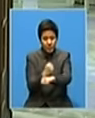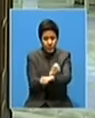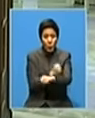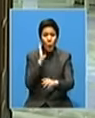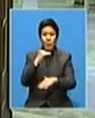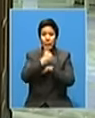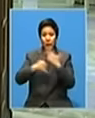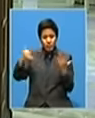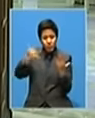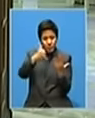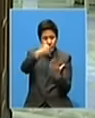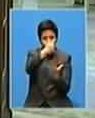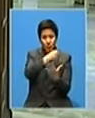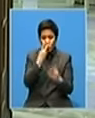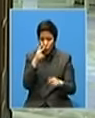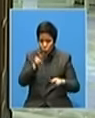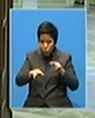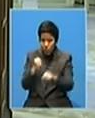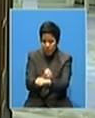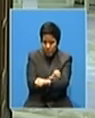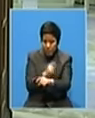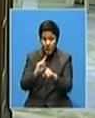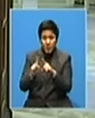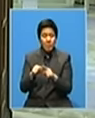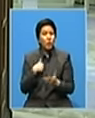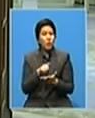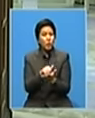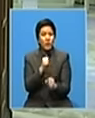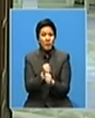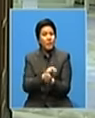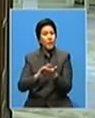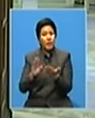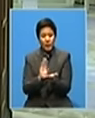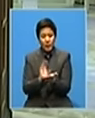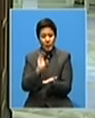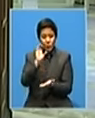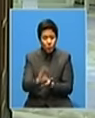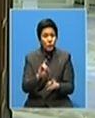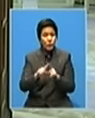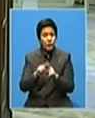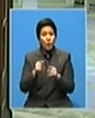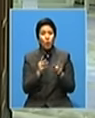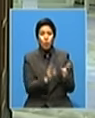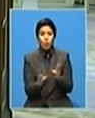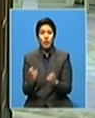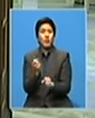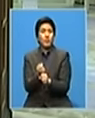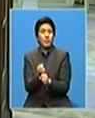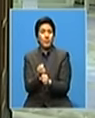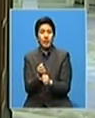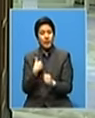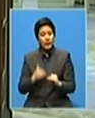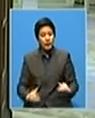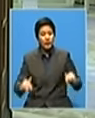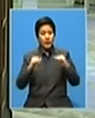าวด้านสาธารณสุขด้านความมั่นคงรวมทั้งศูนย์บริการเบ็ดเสร็จด้านการลงทุนก็ได้พิจารณาอนุมัติแนวทางในการกำหนดสิท